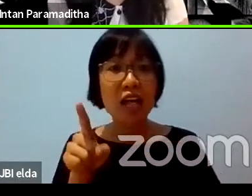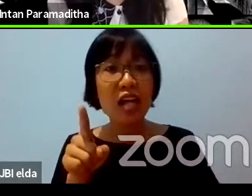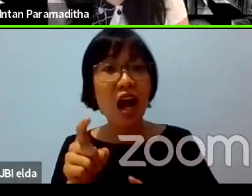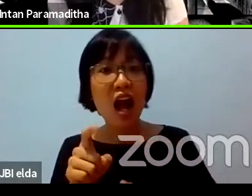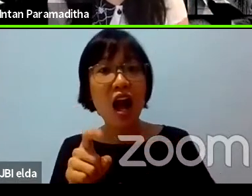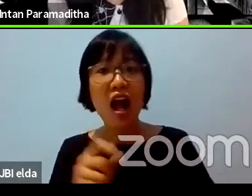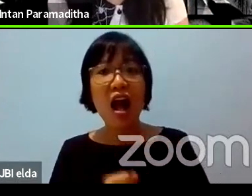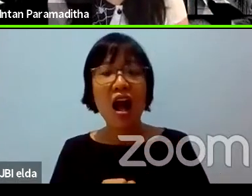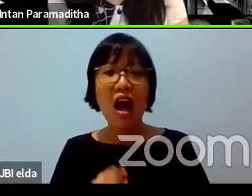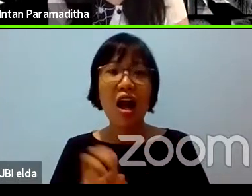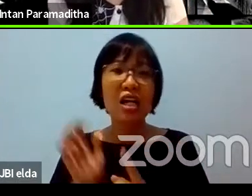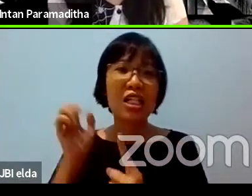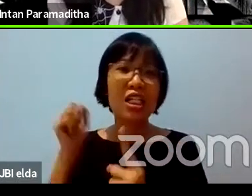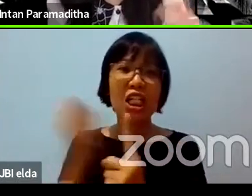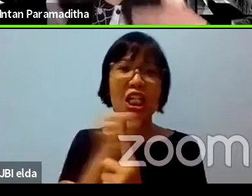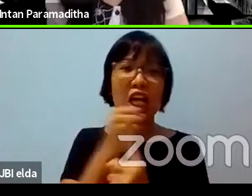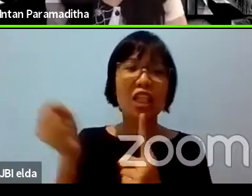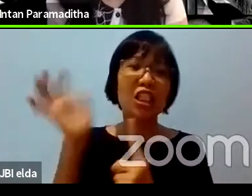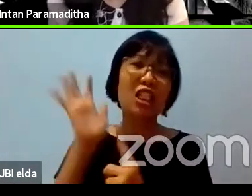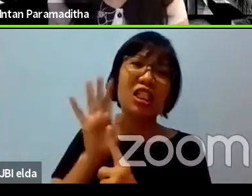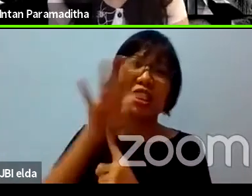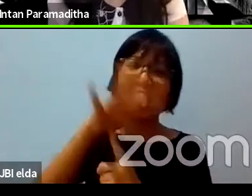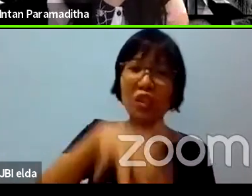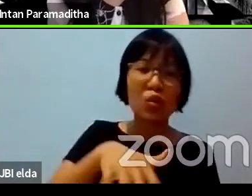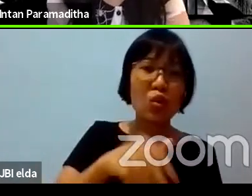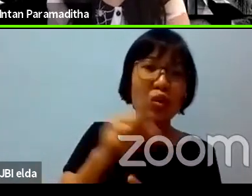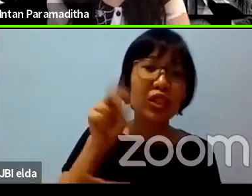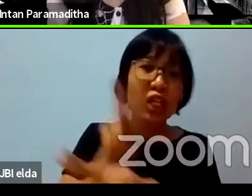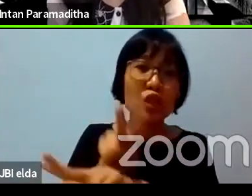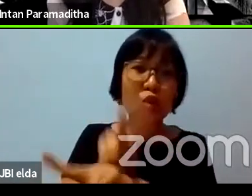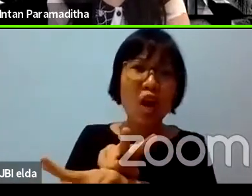kekerasan seksual gitu, yang itu pasti udah jadi